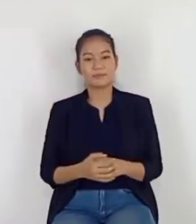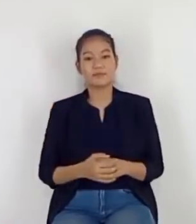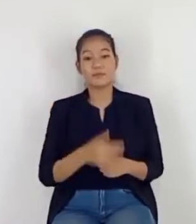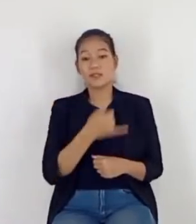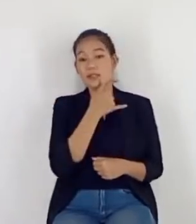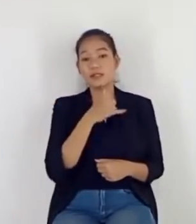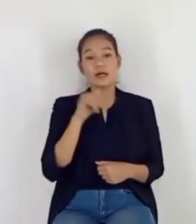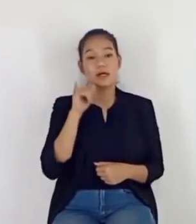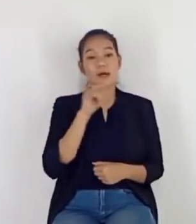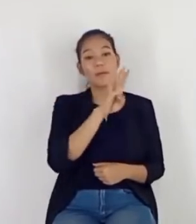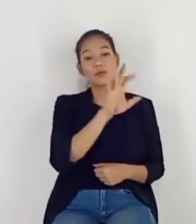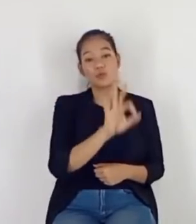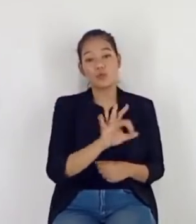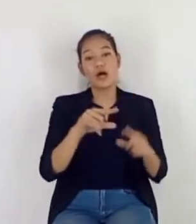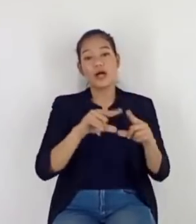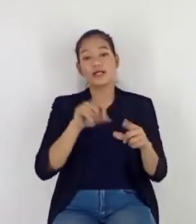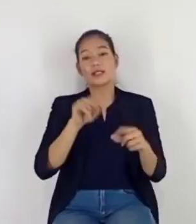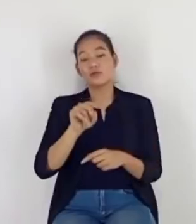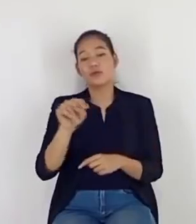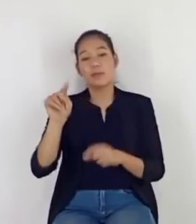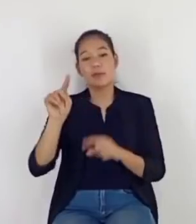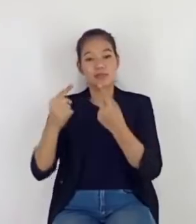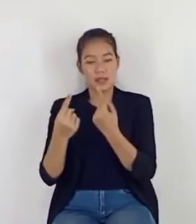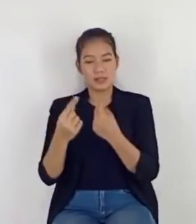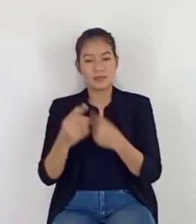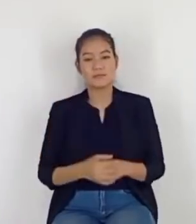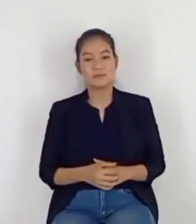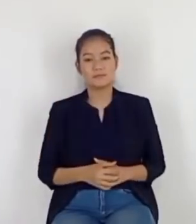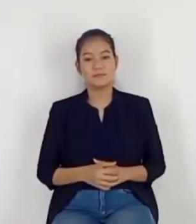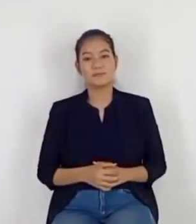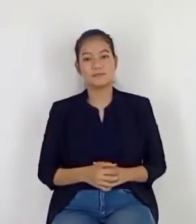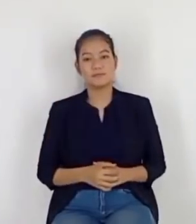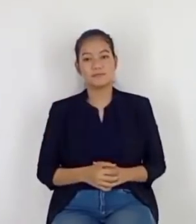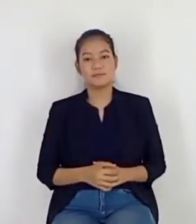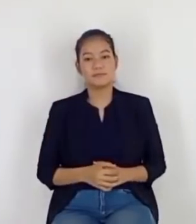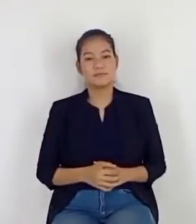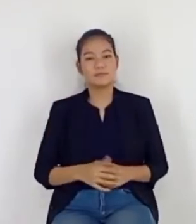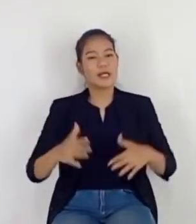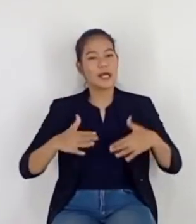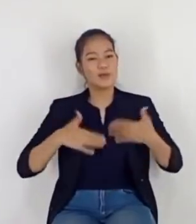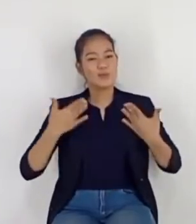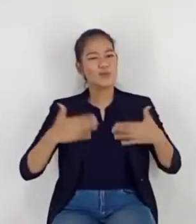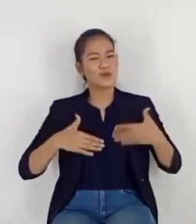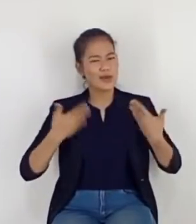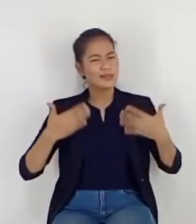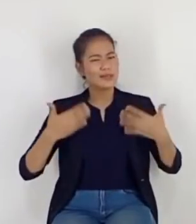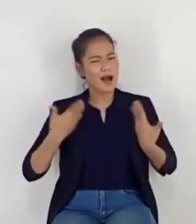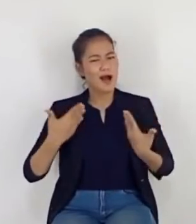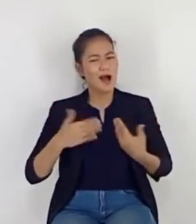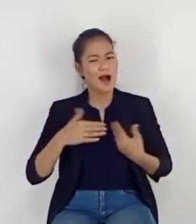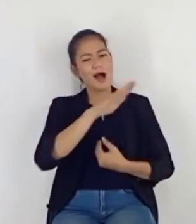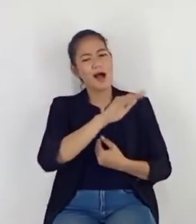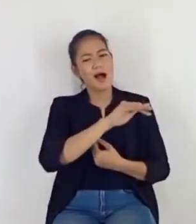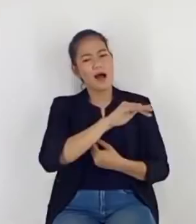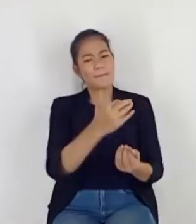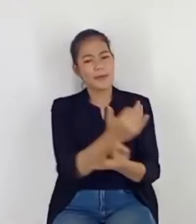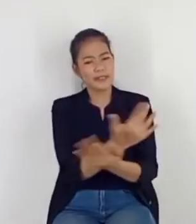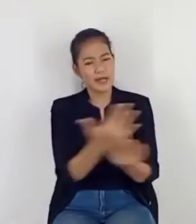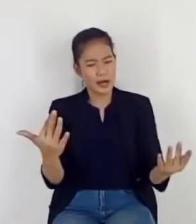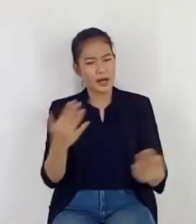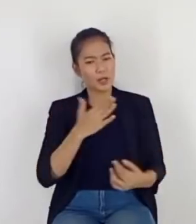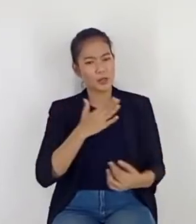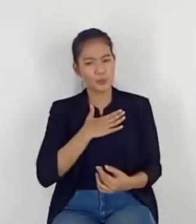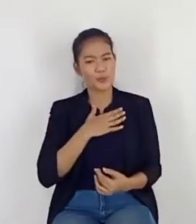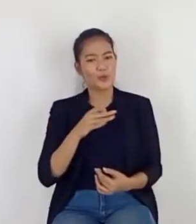Yesaya 40 ayat 1 sampai 11. Hiburkanlah, hiburkanlah umatku,